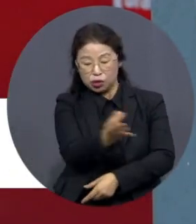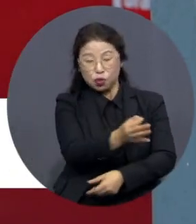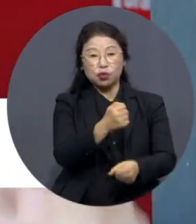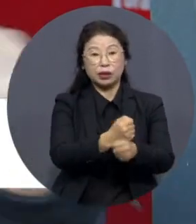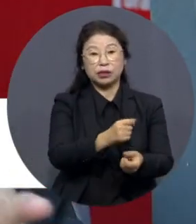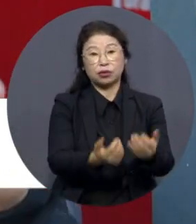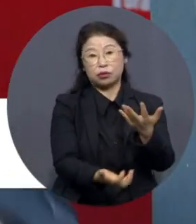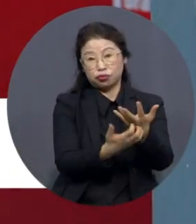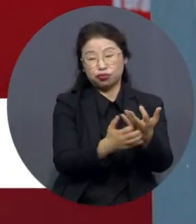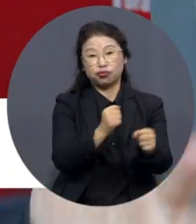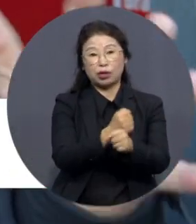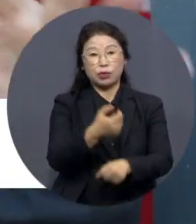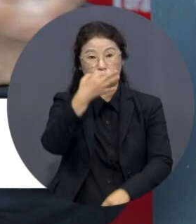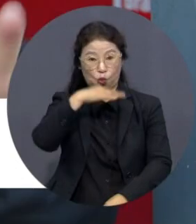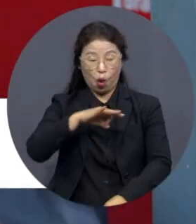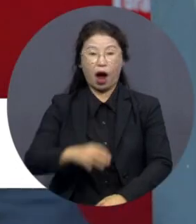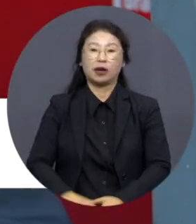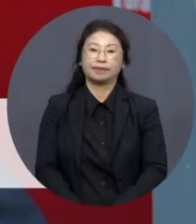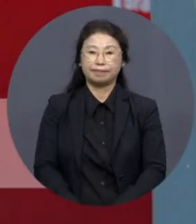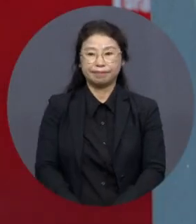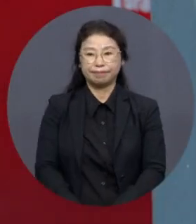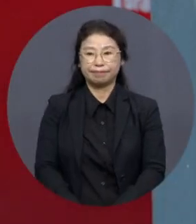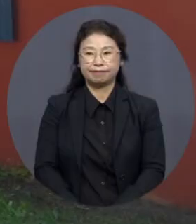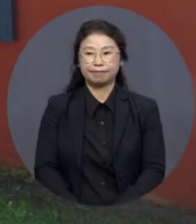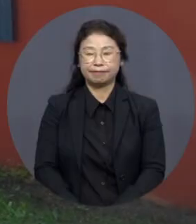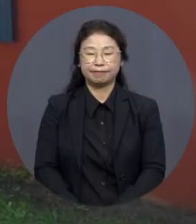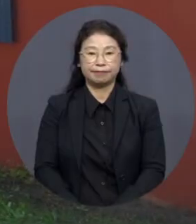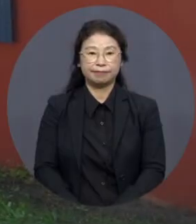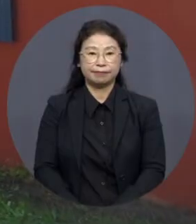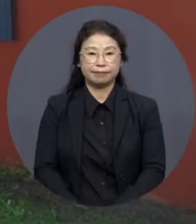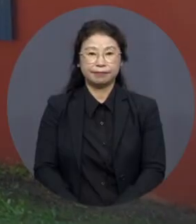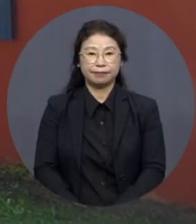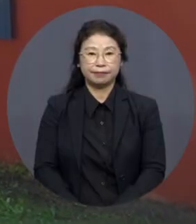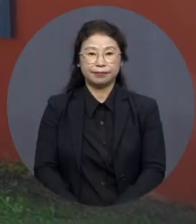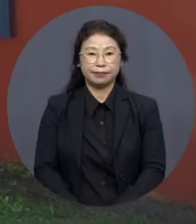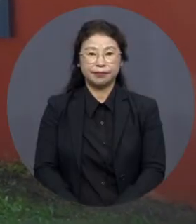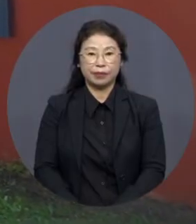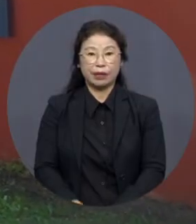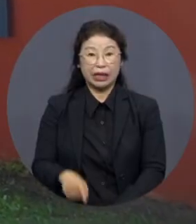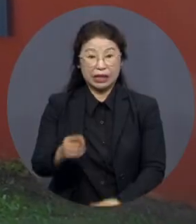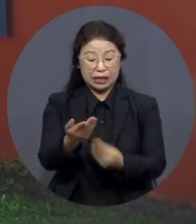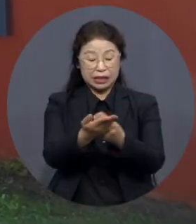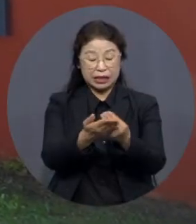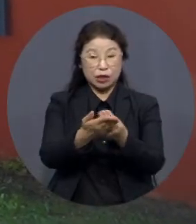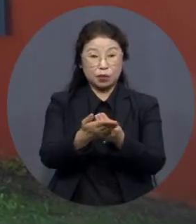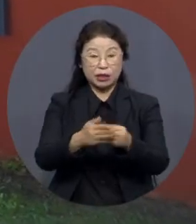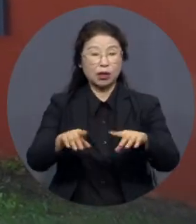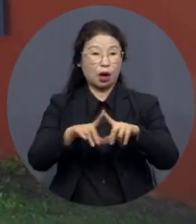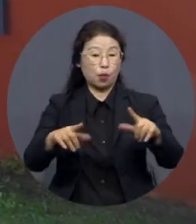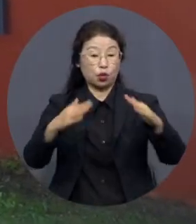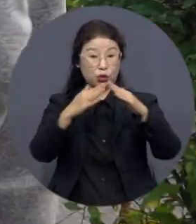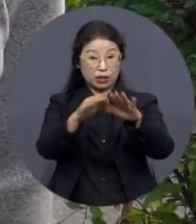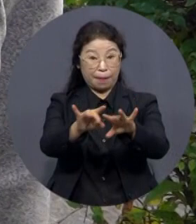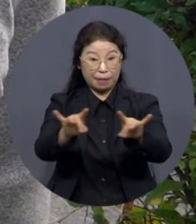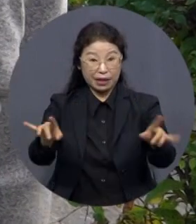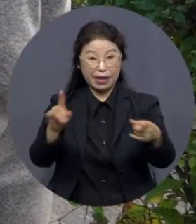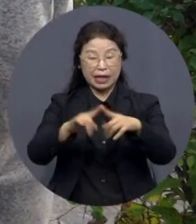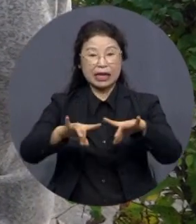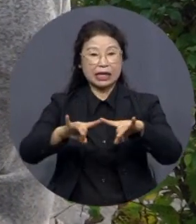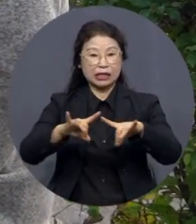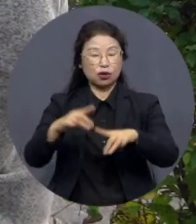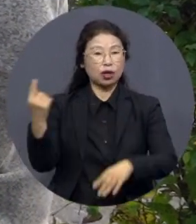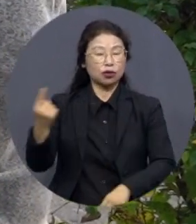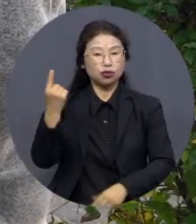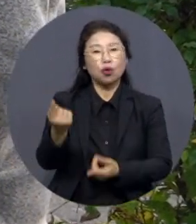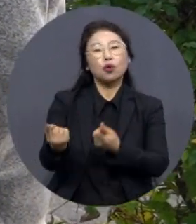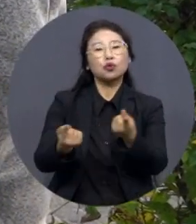electrical boilers stabilize it. They bring it down again. 본홀름 섬에서는 일반 가정집도 전력